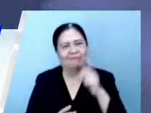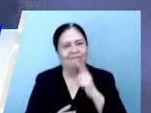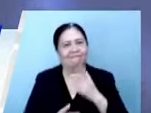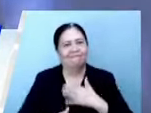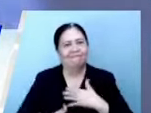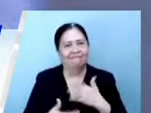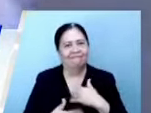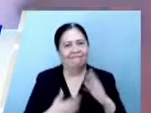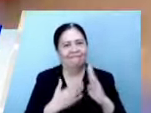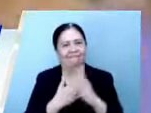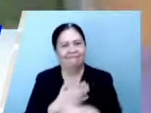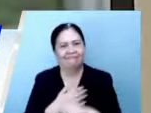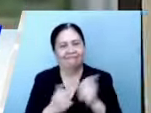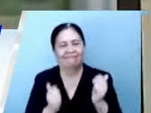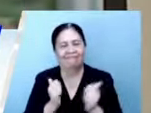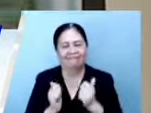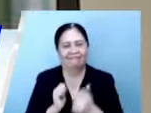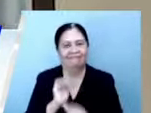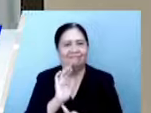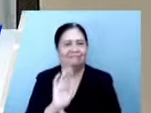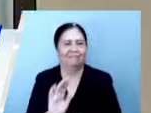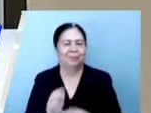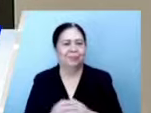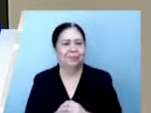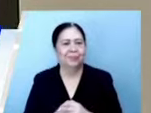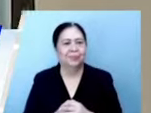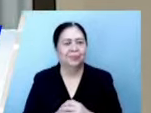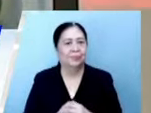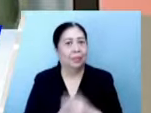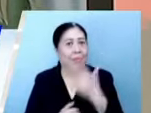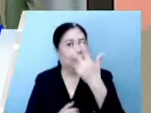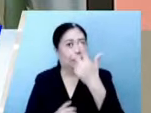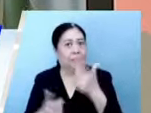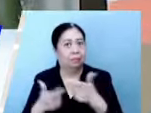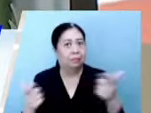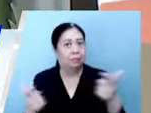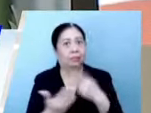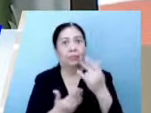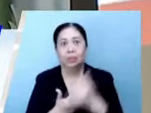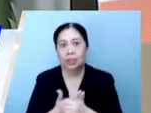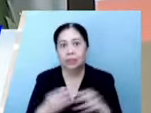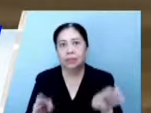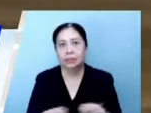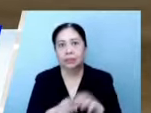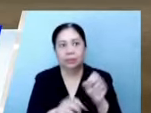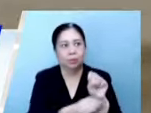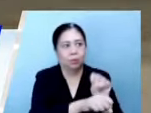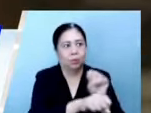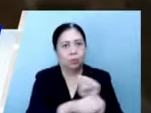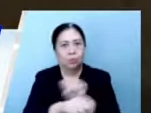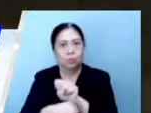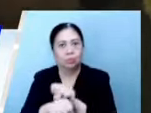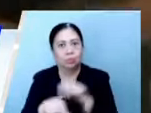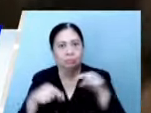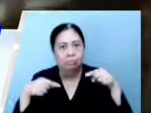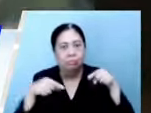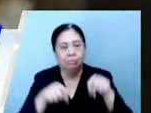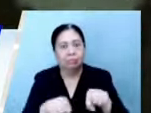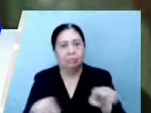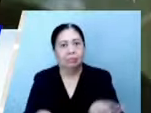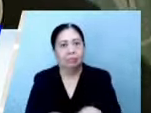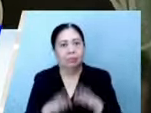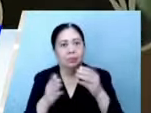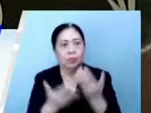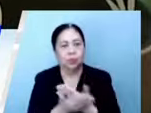sa local showbiz. Tatlong malalaking projects ang kanyang sabay-sabay na ginagawa, kasama na ang bagong